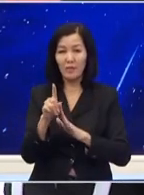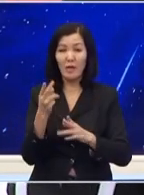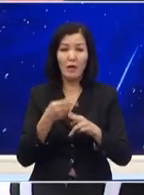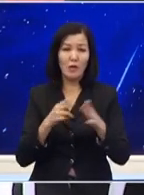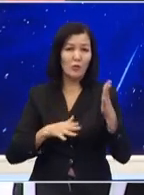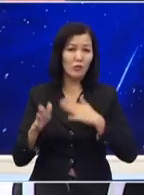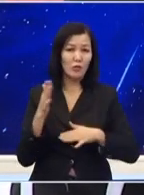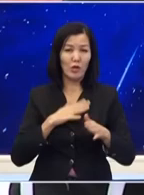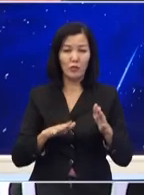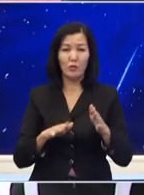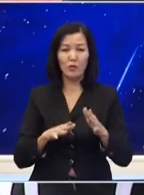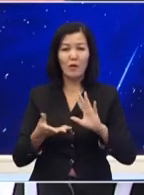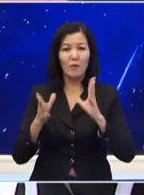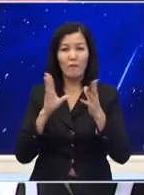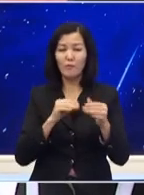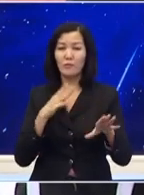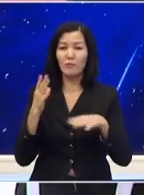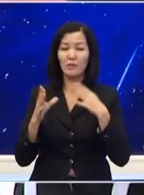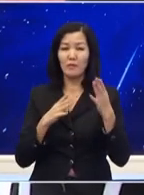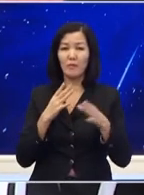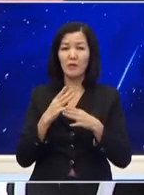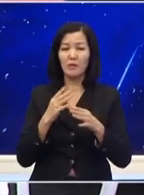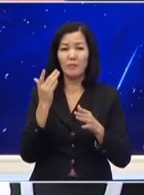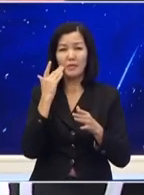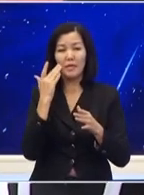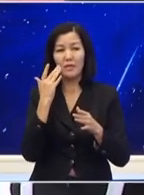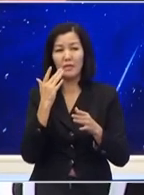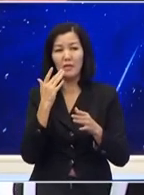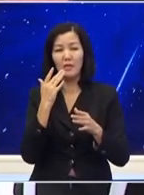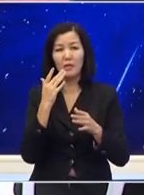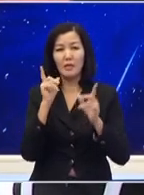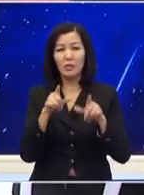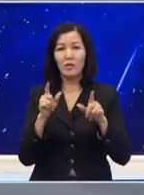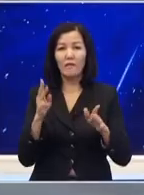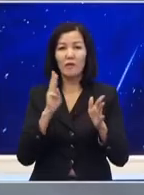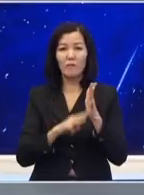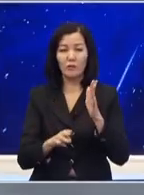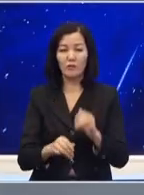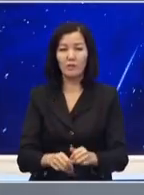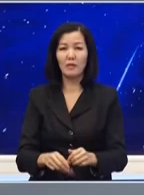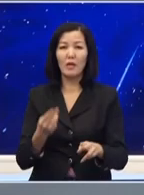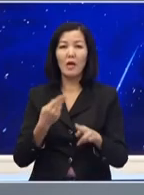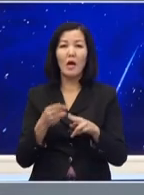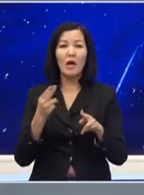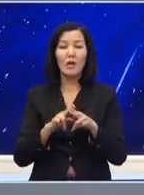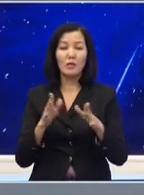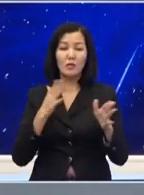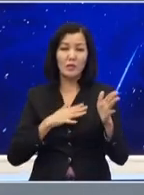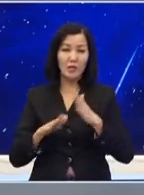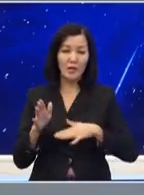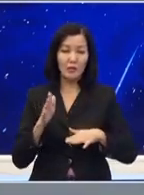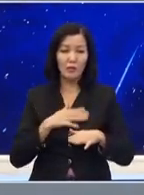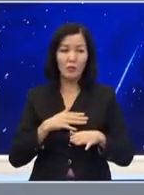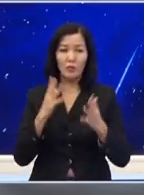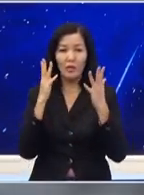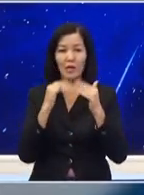Да, отрадно. А вообще занимается на постоянной основе, наверное, человек 80. Особенно радует парапланеристов и то, что ряды